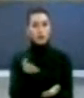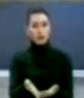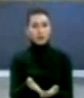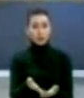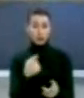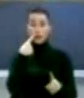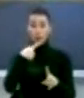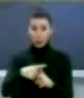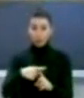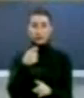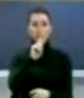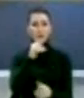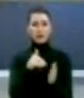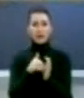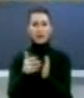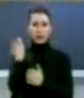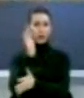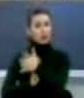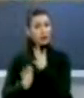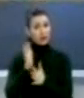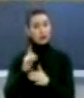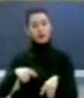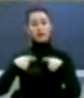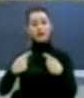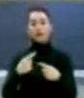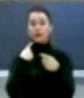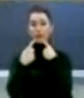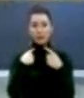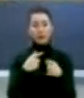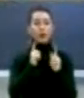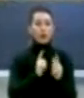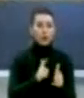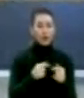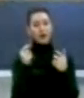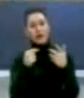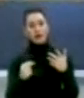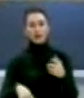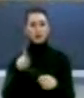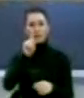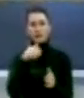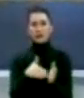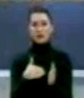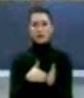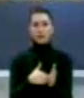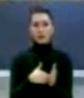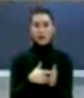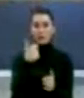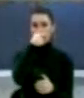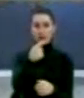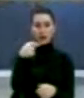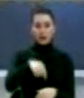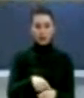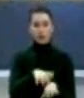në thuni që është temat e ardhshme do t'jenë reparacionit e luftës e gjana tjera, sepse nuk keni më ardhë me kërku